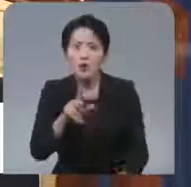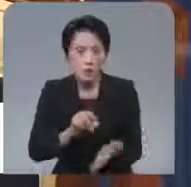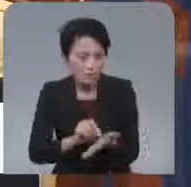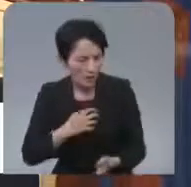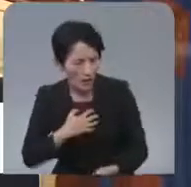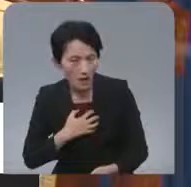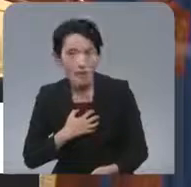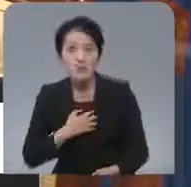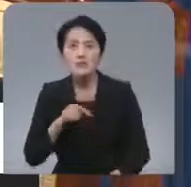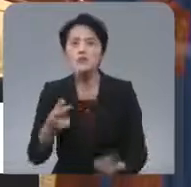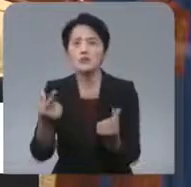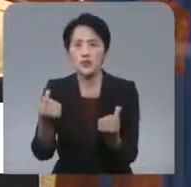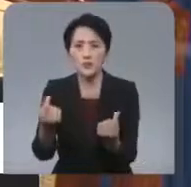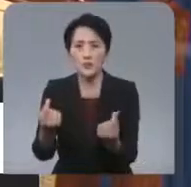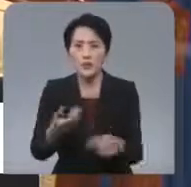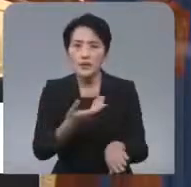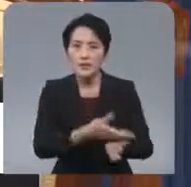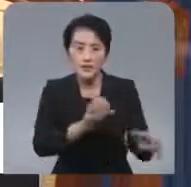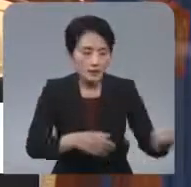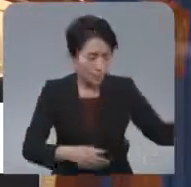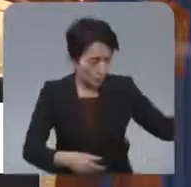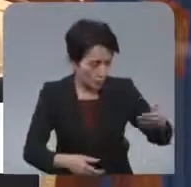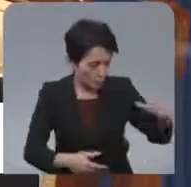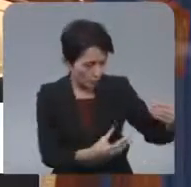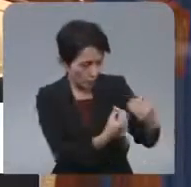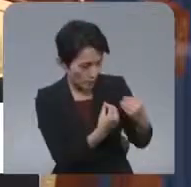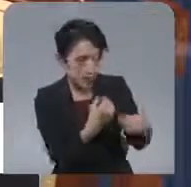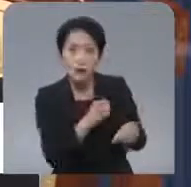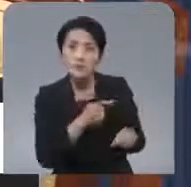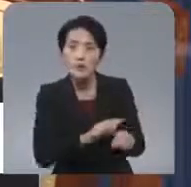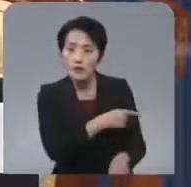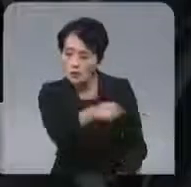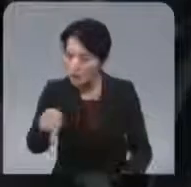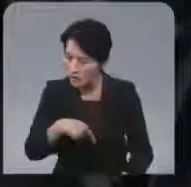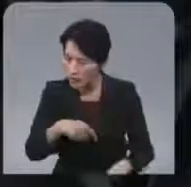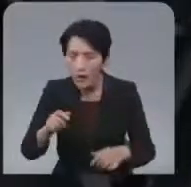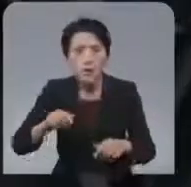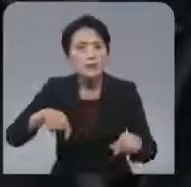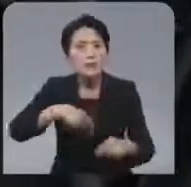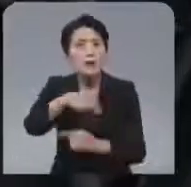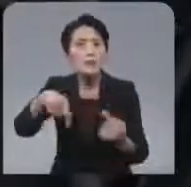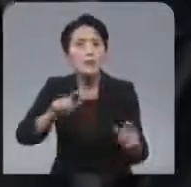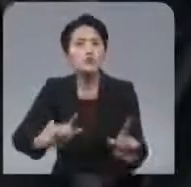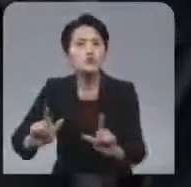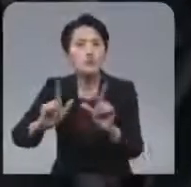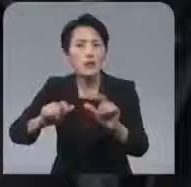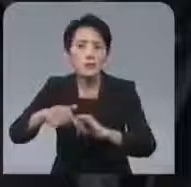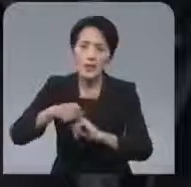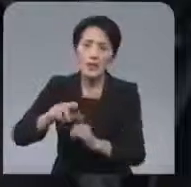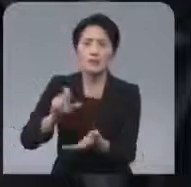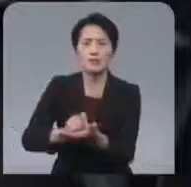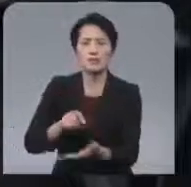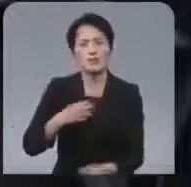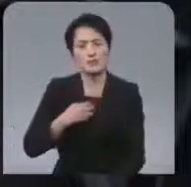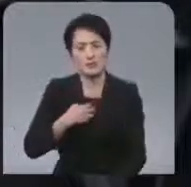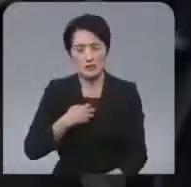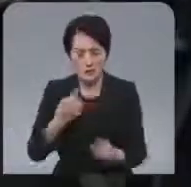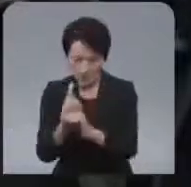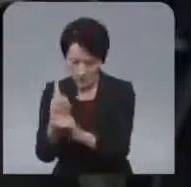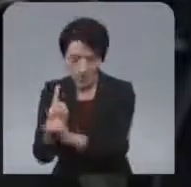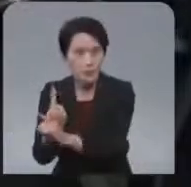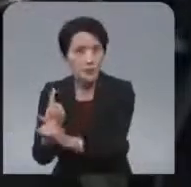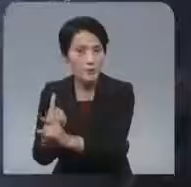экономику глава государства отметил что возникла острая необходимость тщательно и проконтролировать схемы снабжение